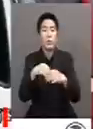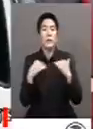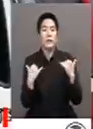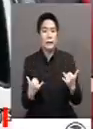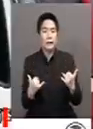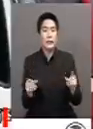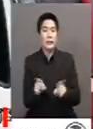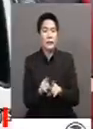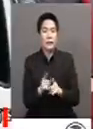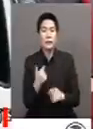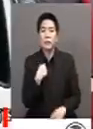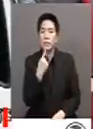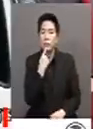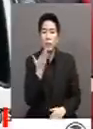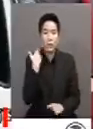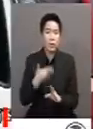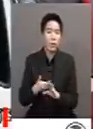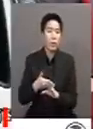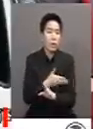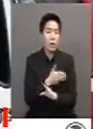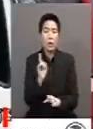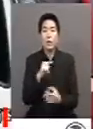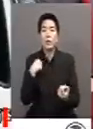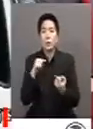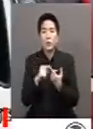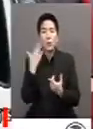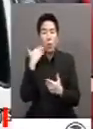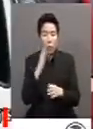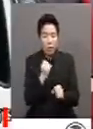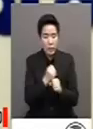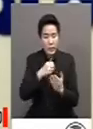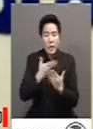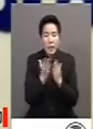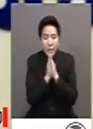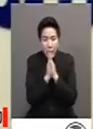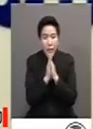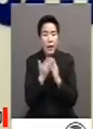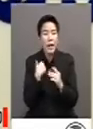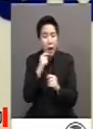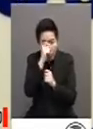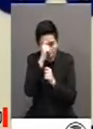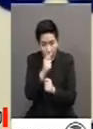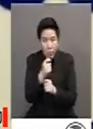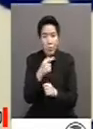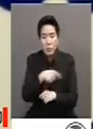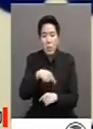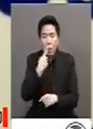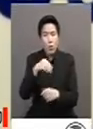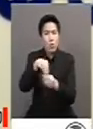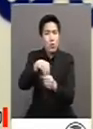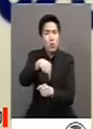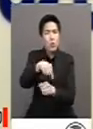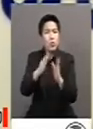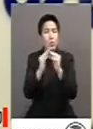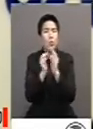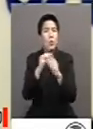กันก็พูดถึงเรื่องที่ก่อนหน้านี้มีบรรดาลูกศิษย์แล้วก็อาจจะมีบางท่านมายืนยันว่าพระธรรมชโยยังอยู่ในวั